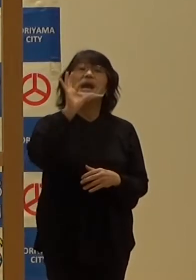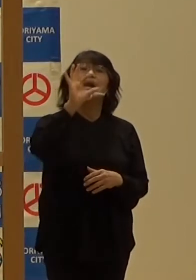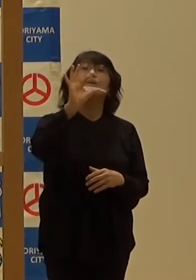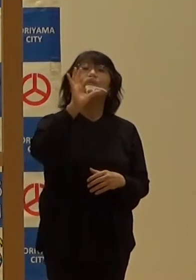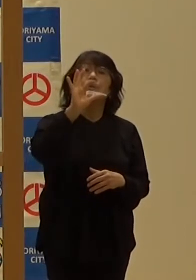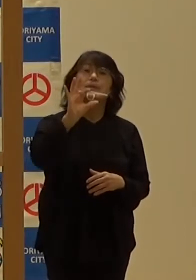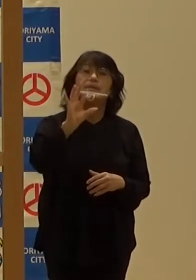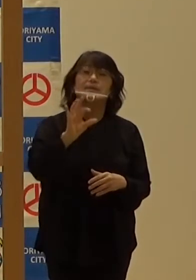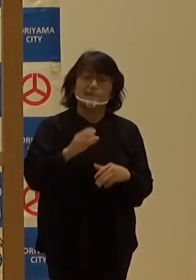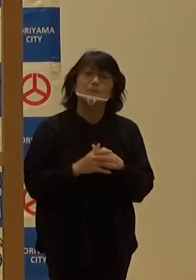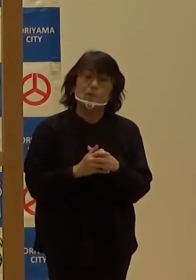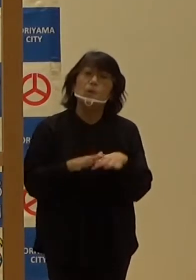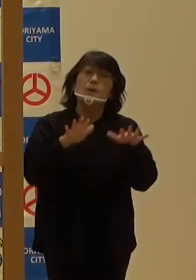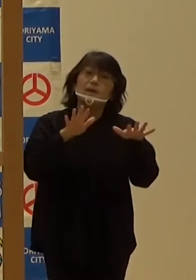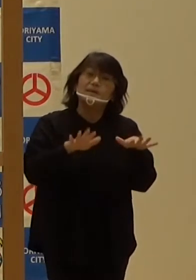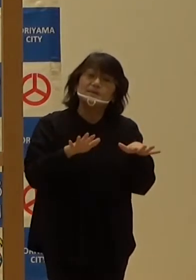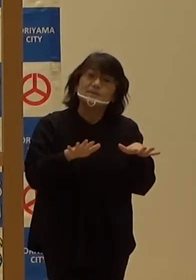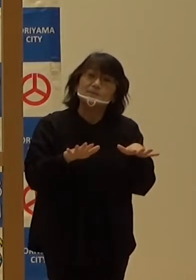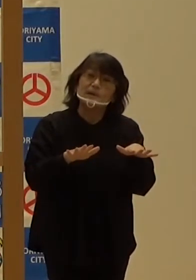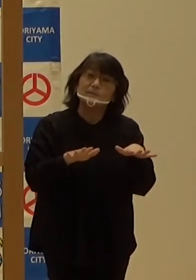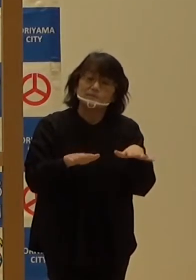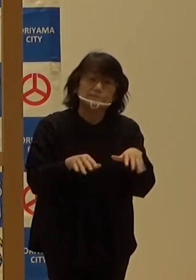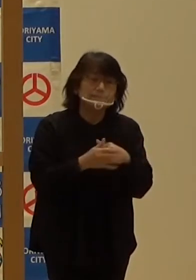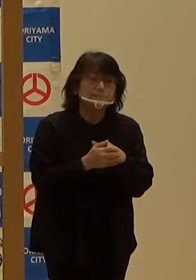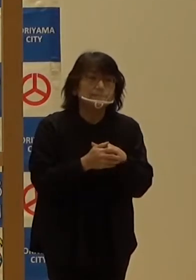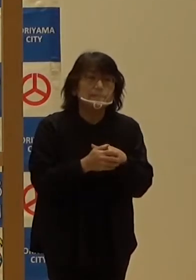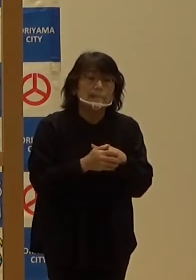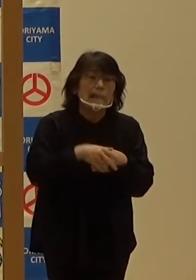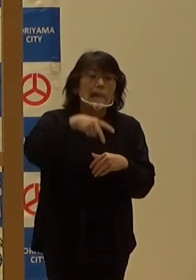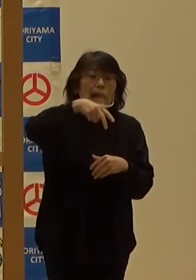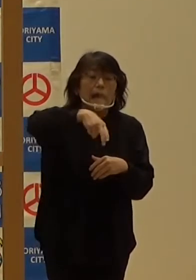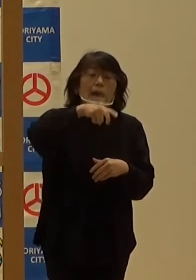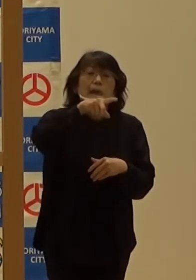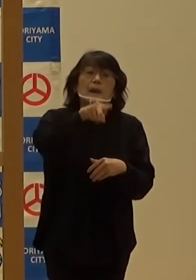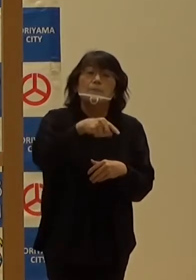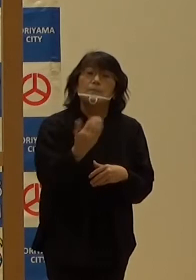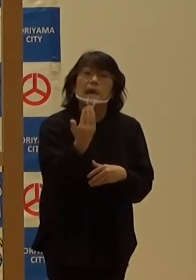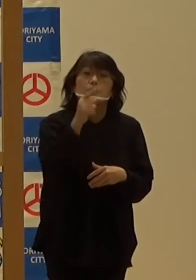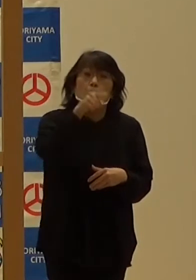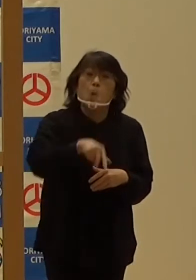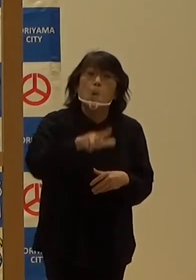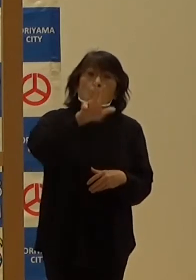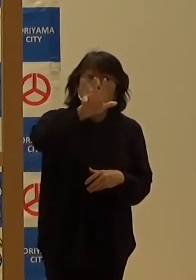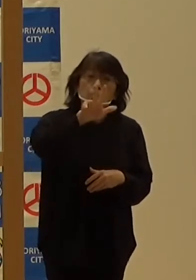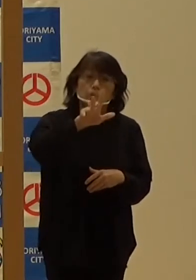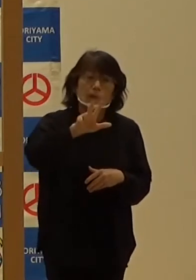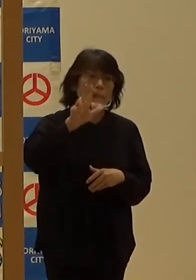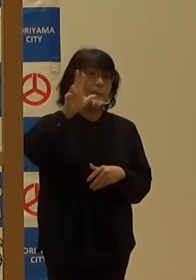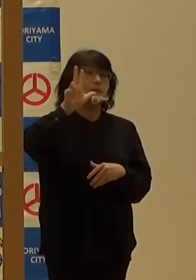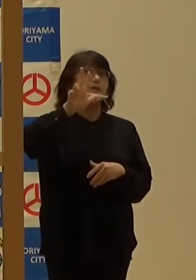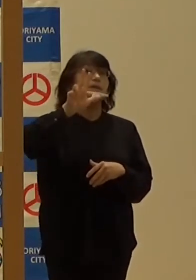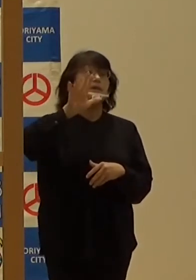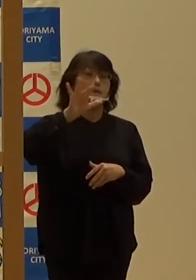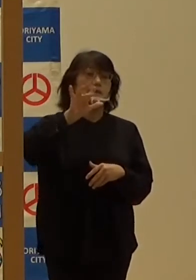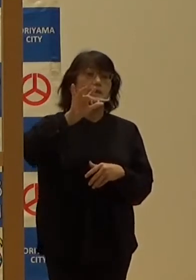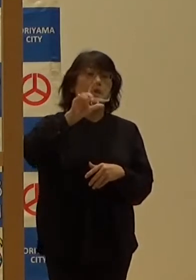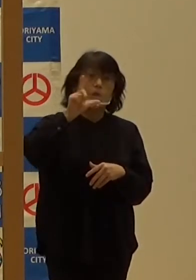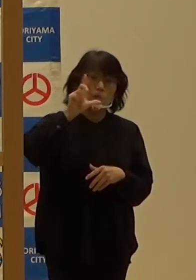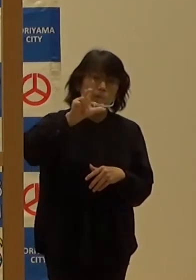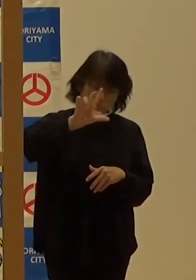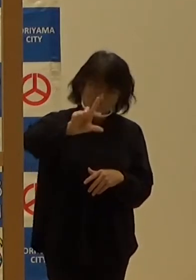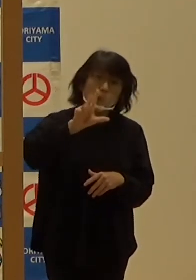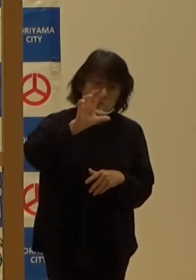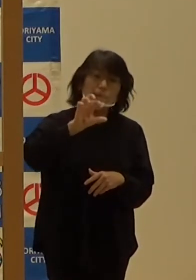のトイレのみならず、あとマンホールトイレということで、結局下水管を通して通常マンホールの蓋をしておきますけれ